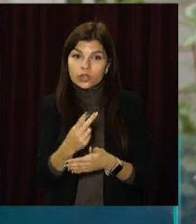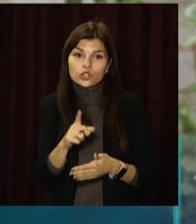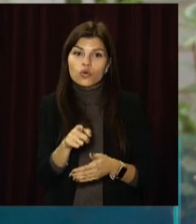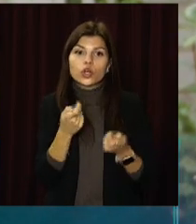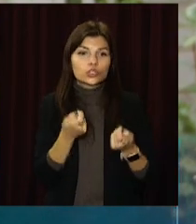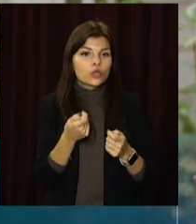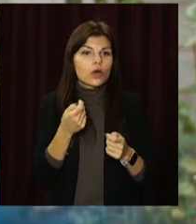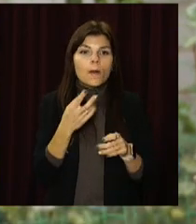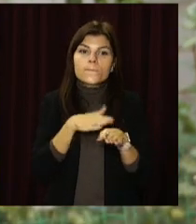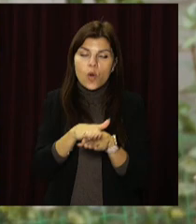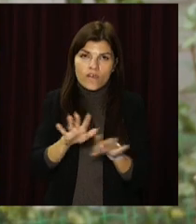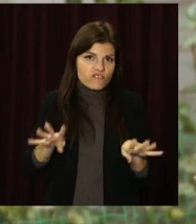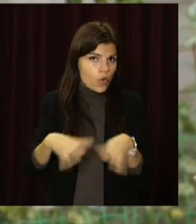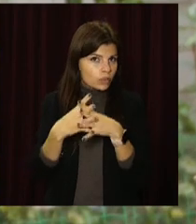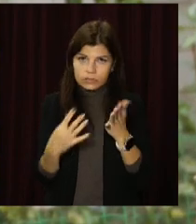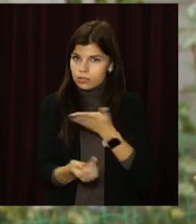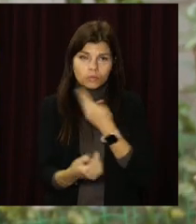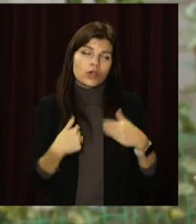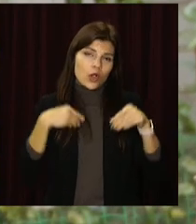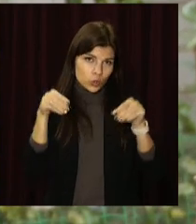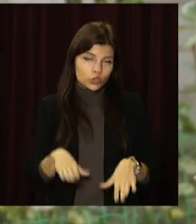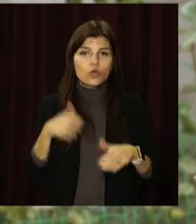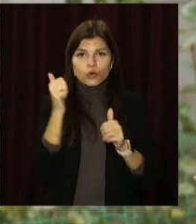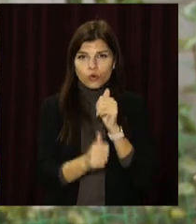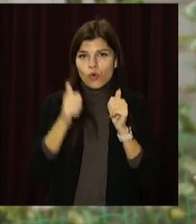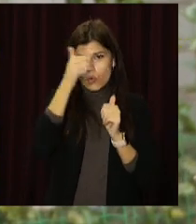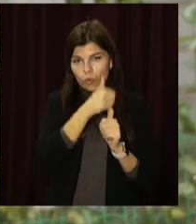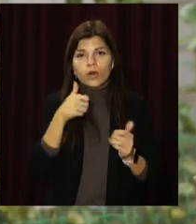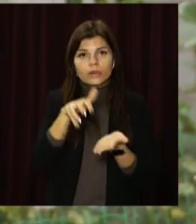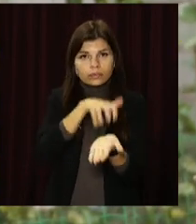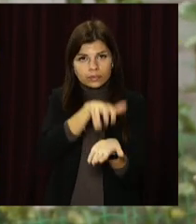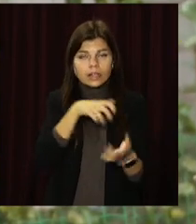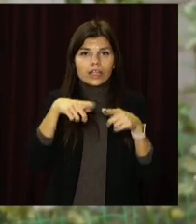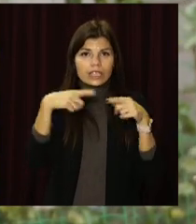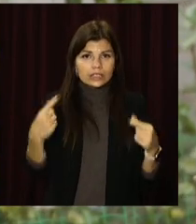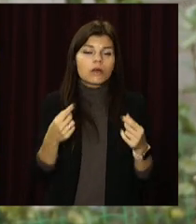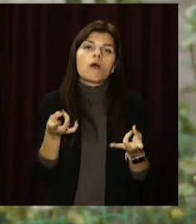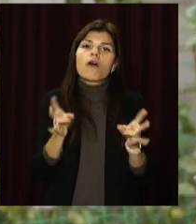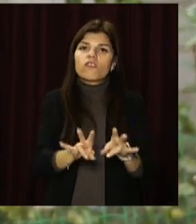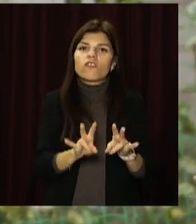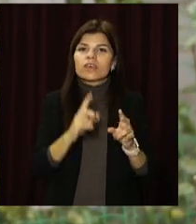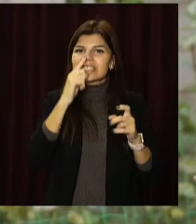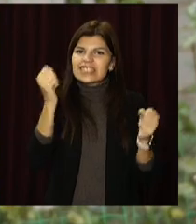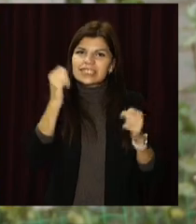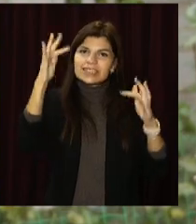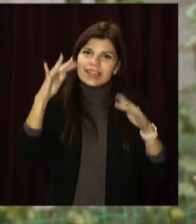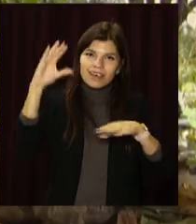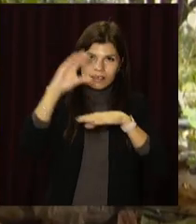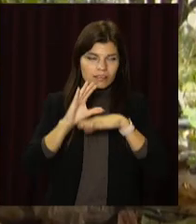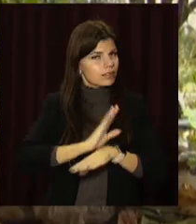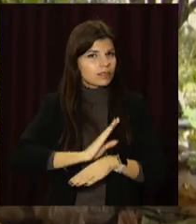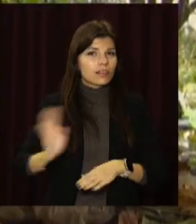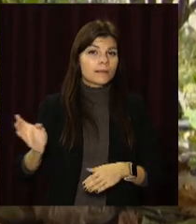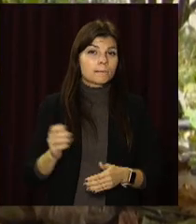ще повністю не вийшли. Тому вирішила, що краще кожен рік убрати на осінь, ніж залишати все-таки їх в цей період.